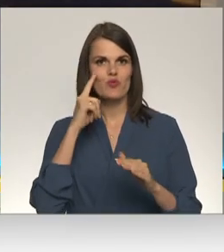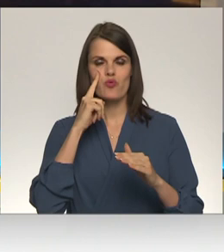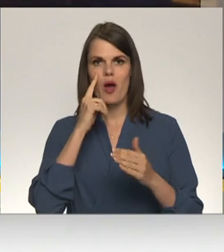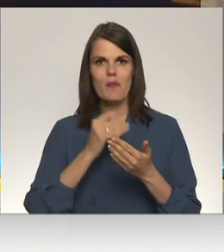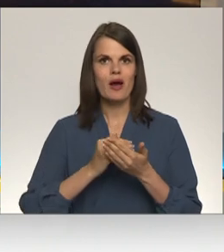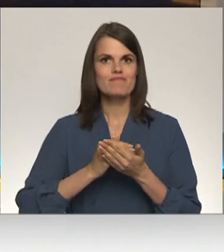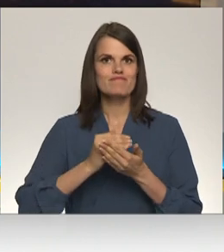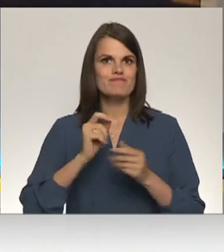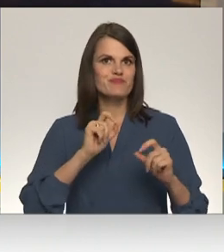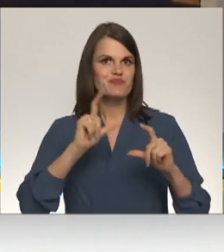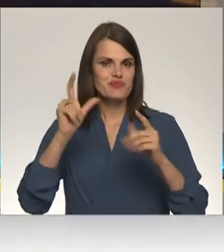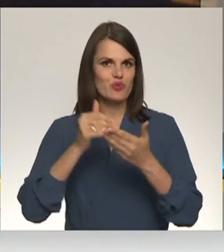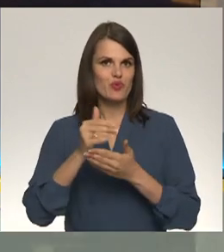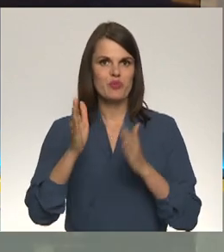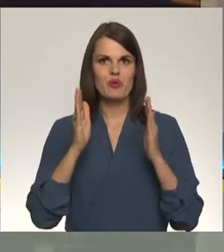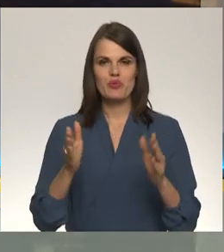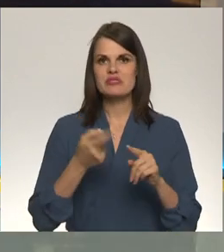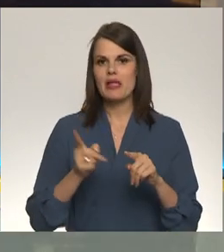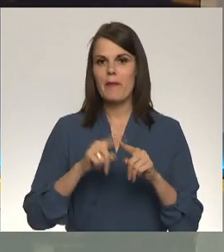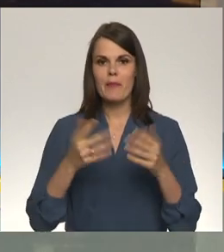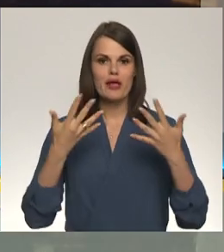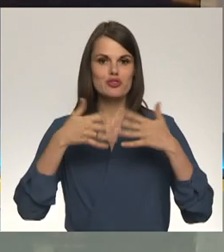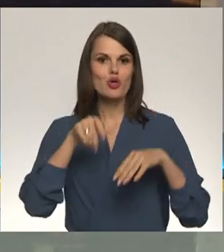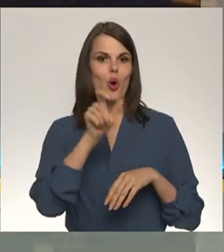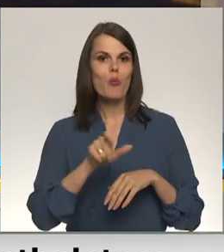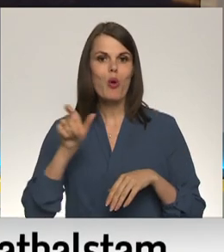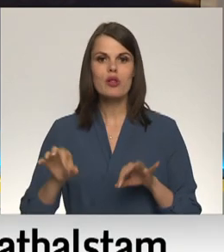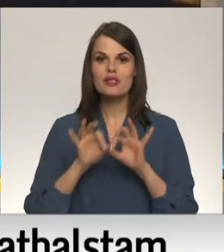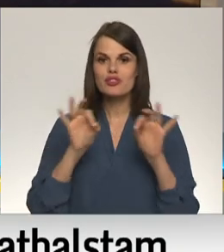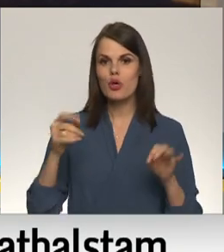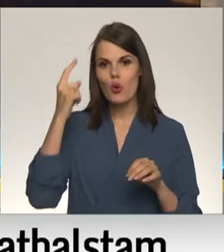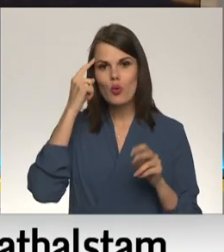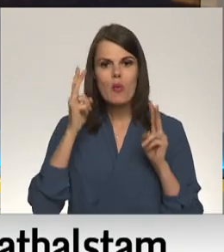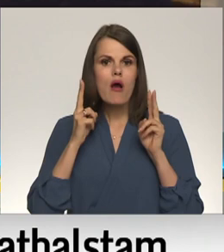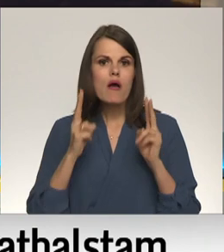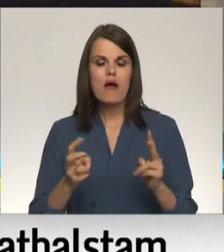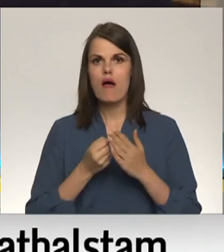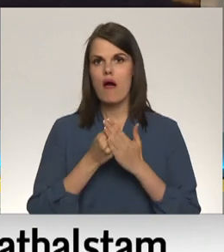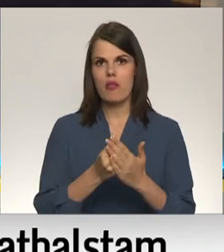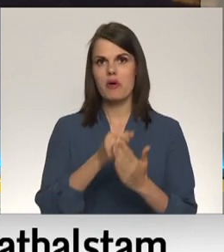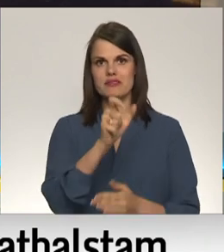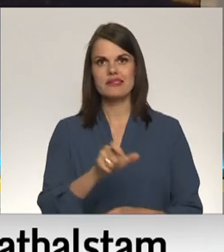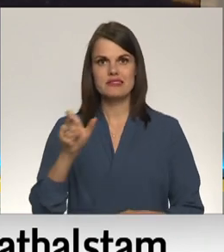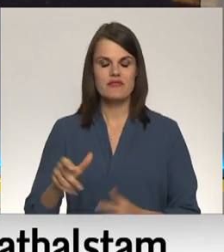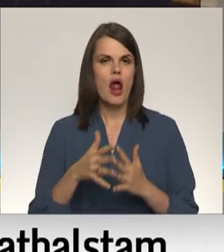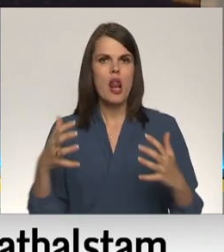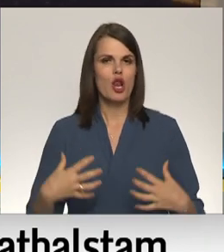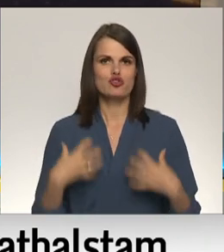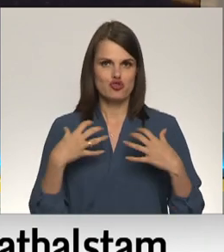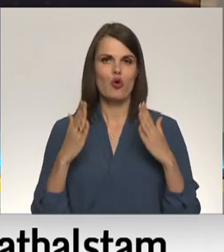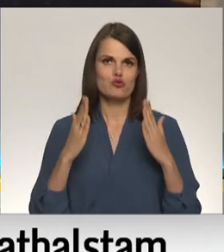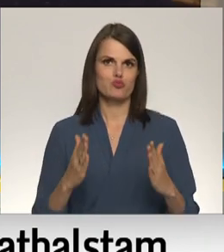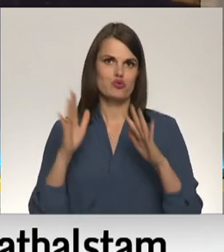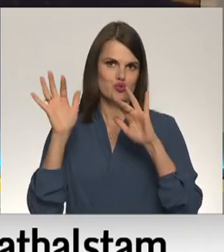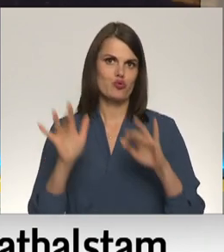neapstāsies, politiķiem liek domāt par dažādiem atbalsta mehānismiem iedzīvotājiem. Lielākais cenu šoks būs rudenī, iestājoties nākamajai apkurss